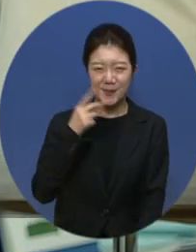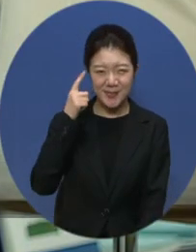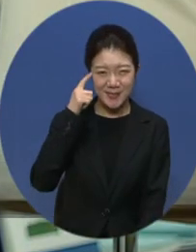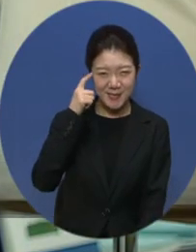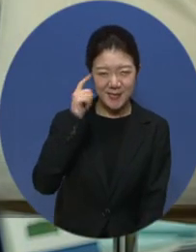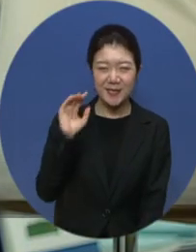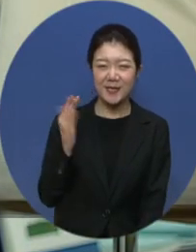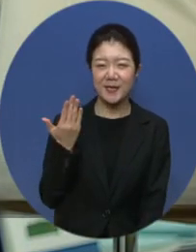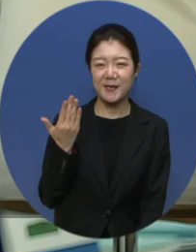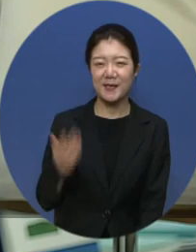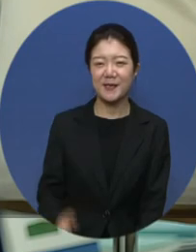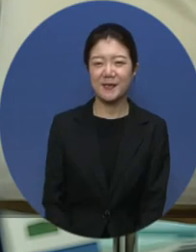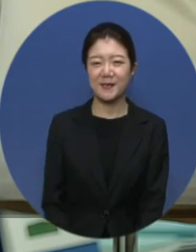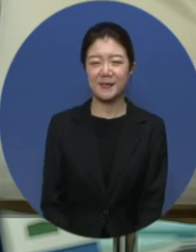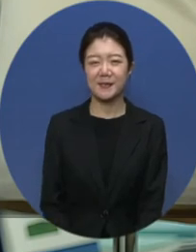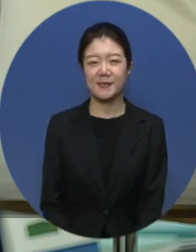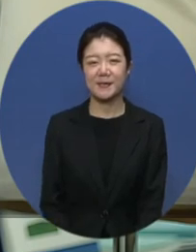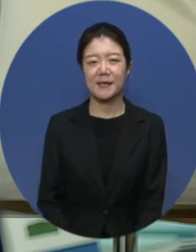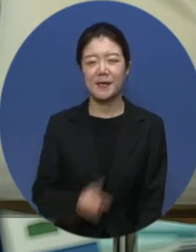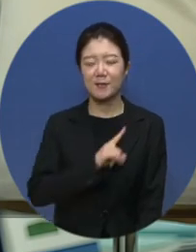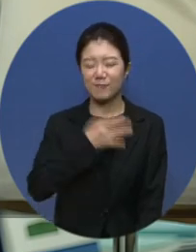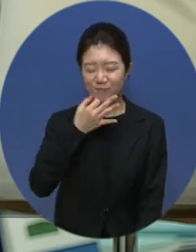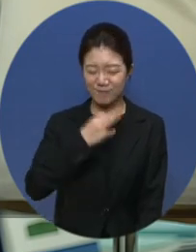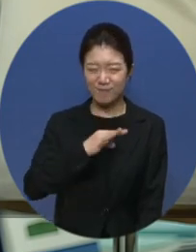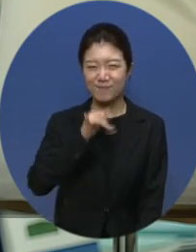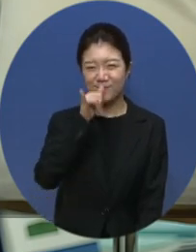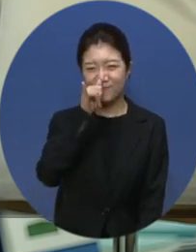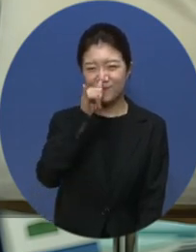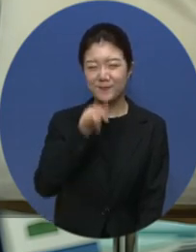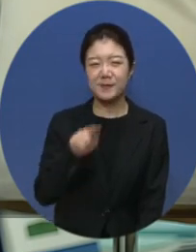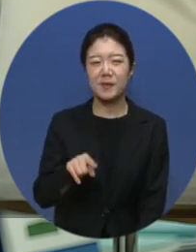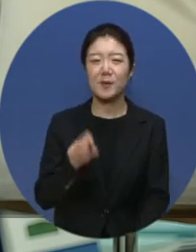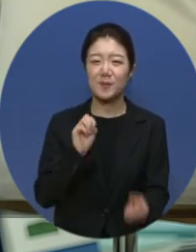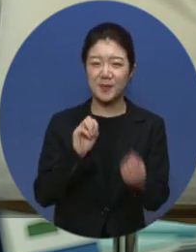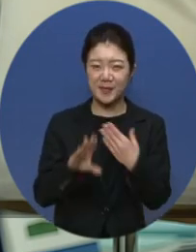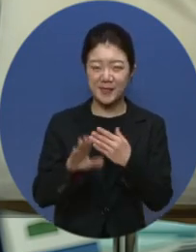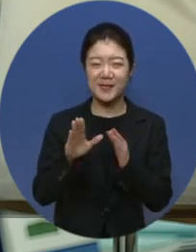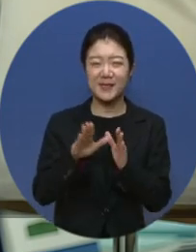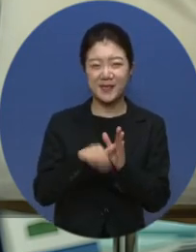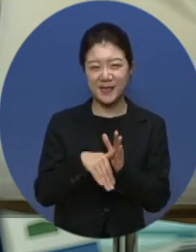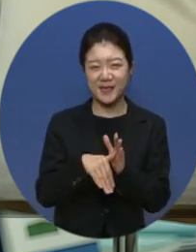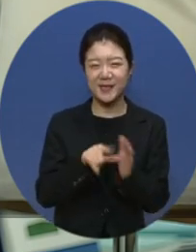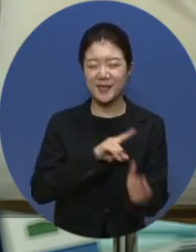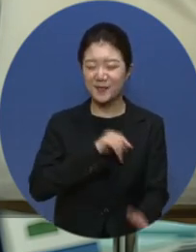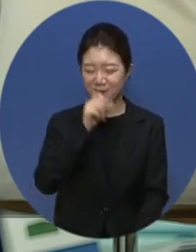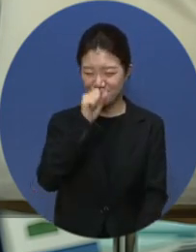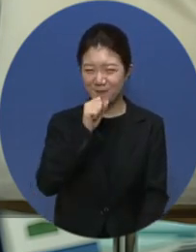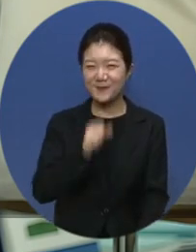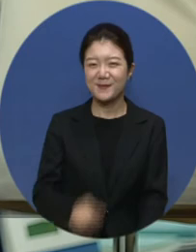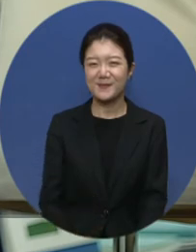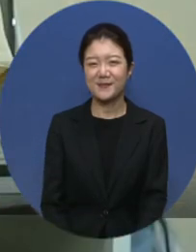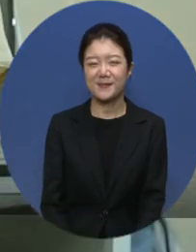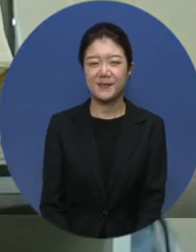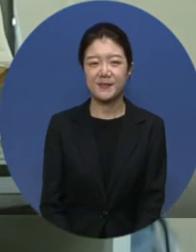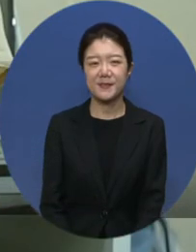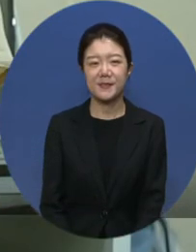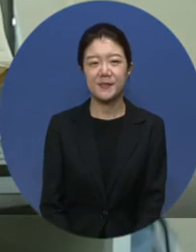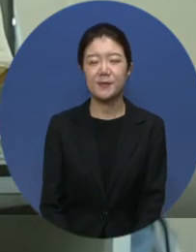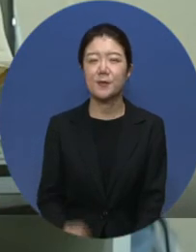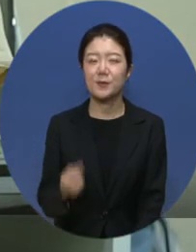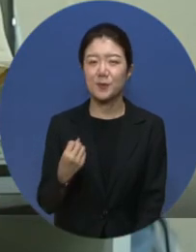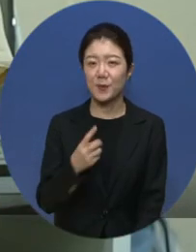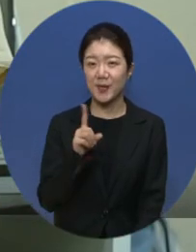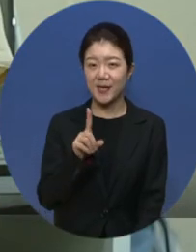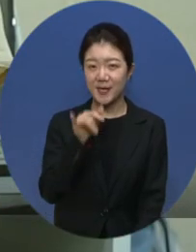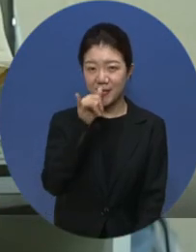생각도 들고 네. 가장 보람 있을 때가 그런 반응들을 주셨을 때가 제일 좋은 것 같아요. 네, 또 한